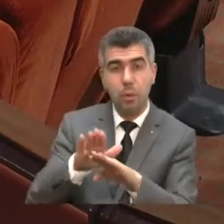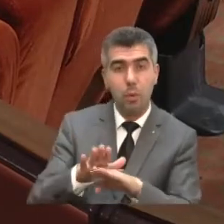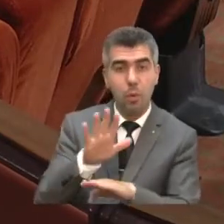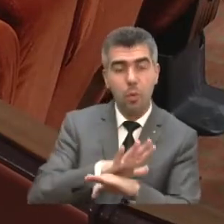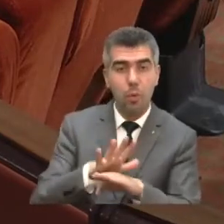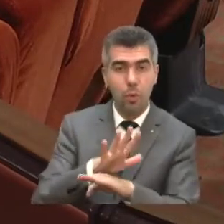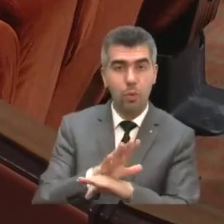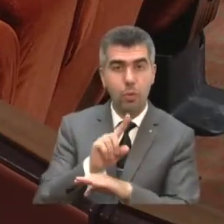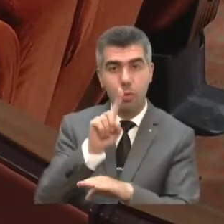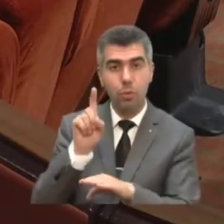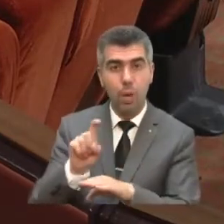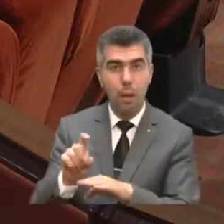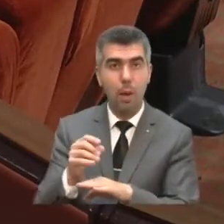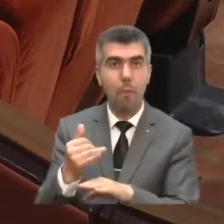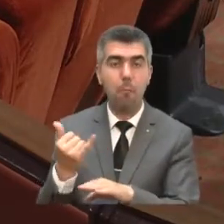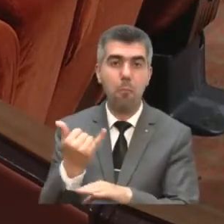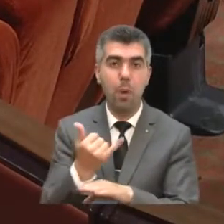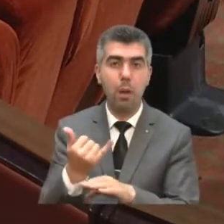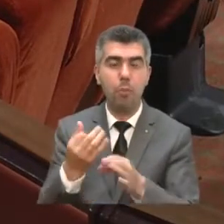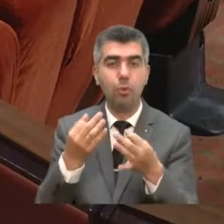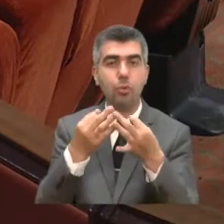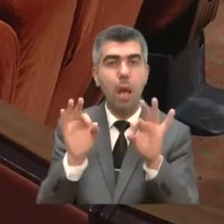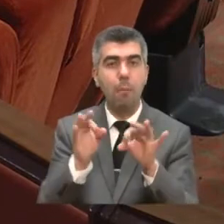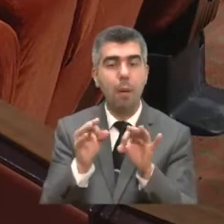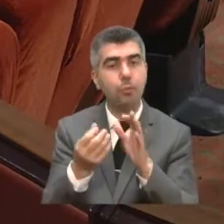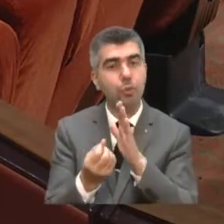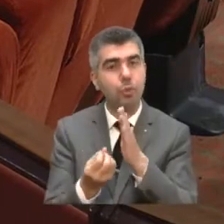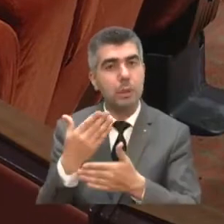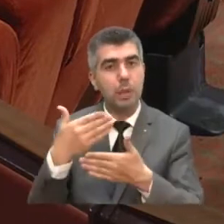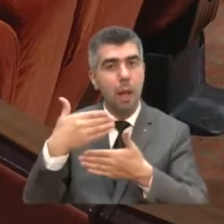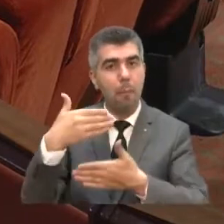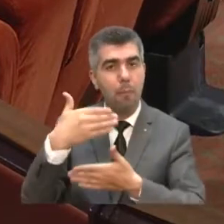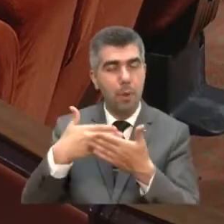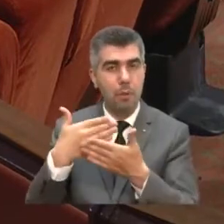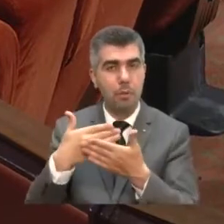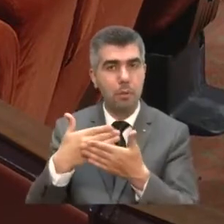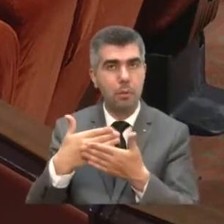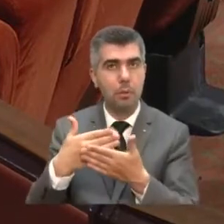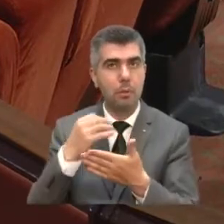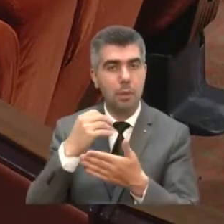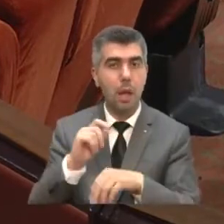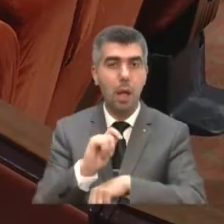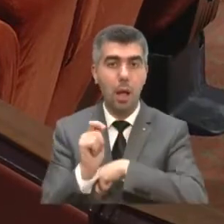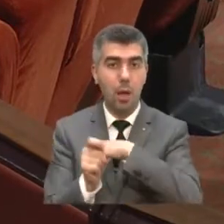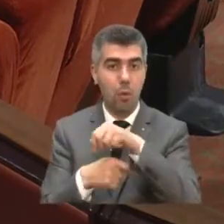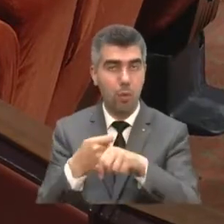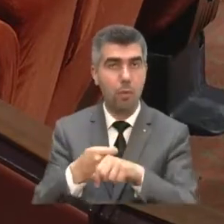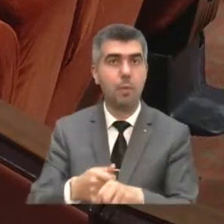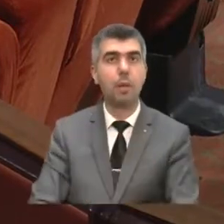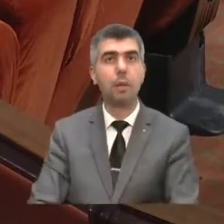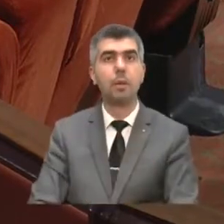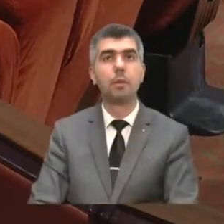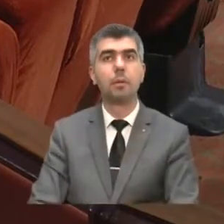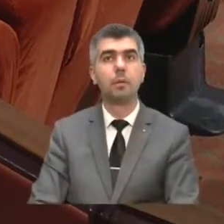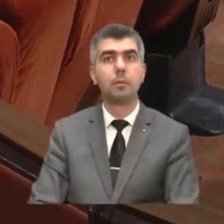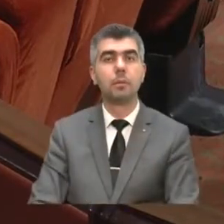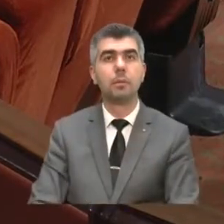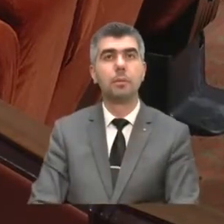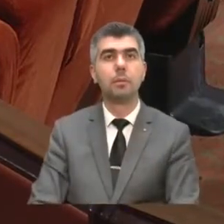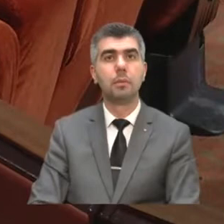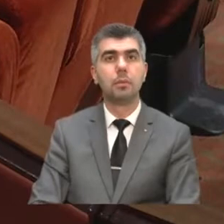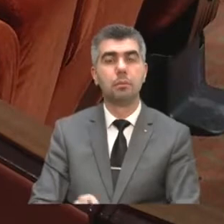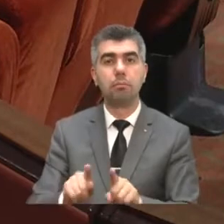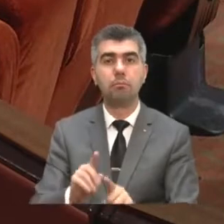والجماعات المحليه على احداث دور شباب جديده وداخل المدار القروي، بما انه